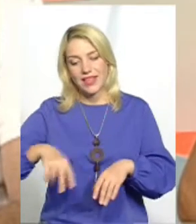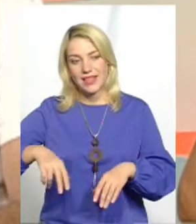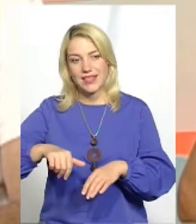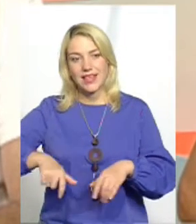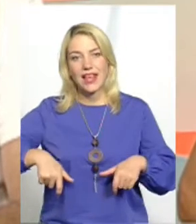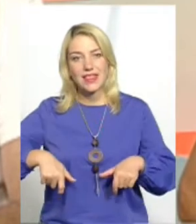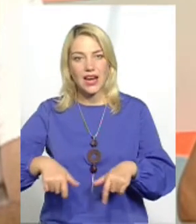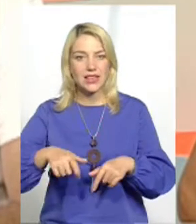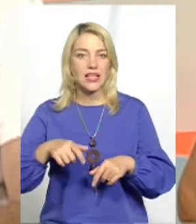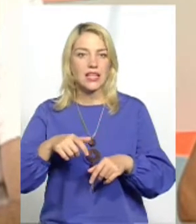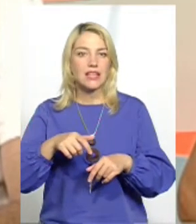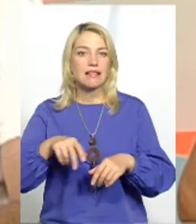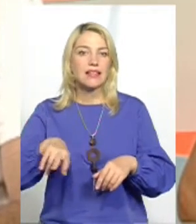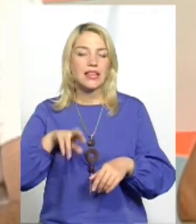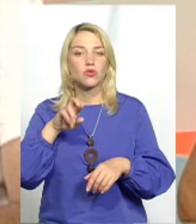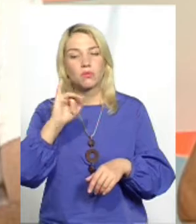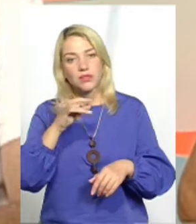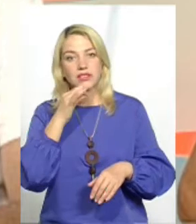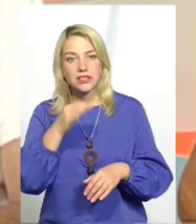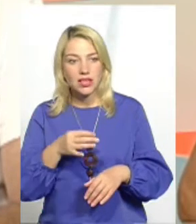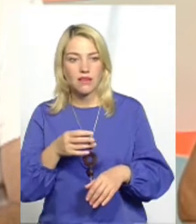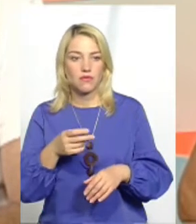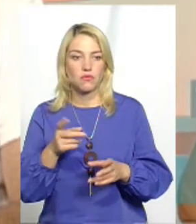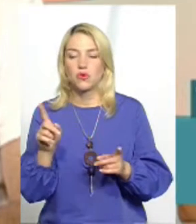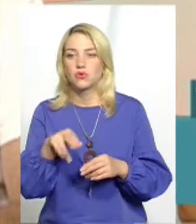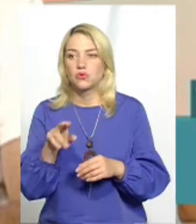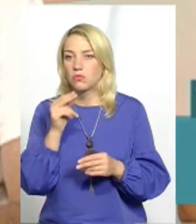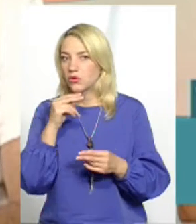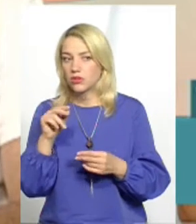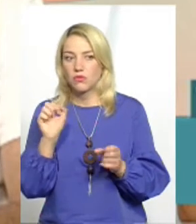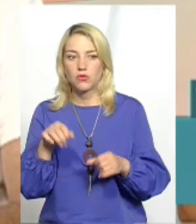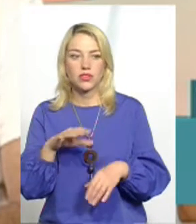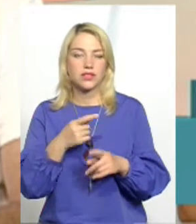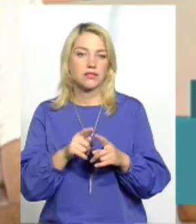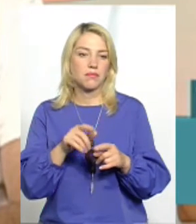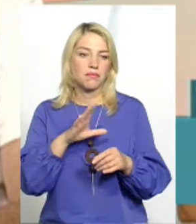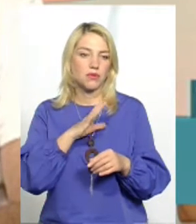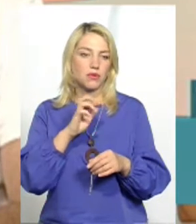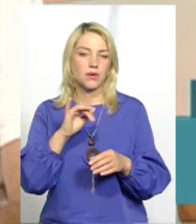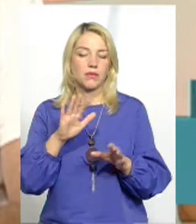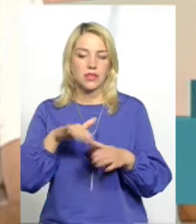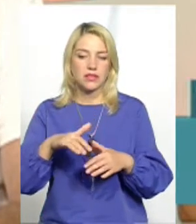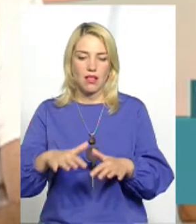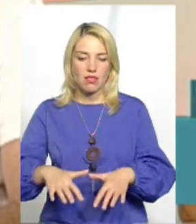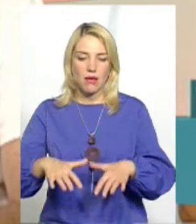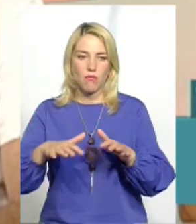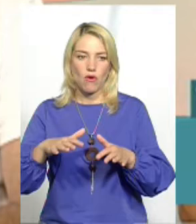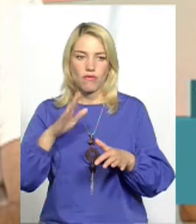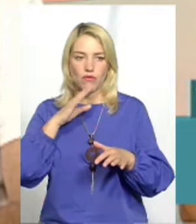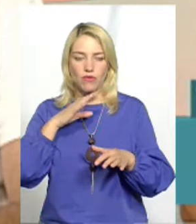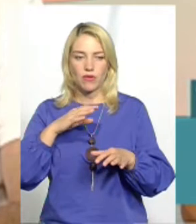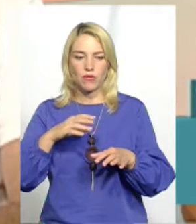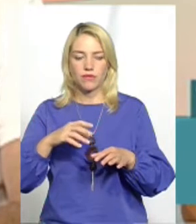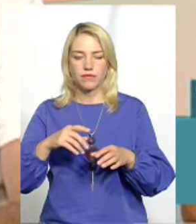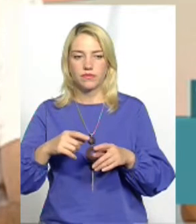знає краще. Щодо покращення ситуації, це можливо, це просто було, наприклад, після наповнення річки водою від опадів,